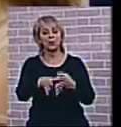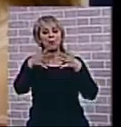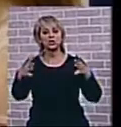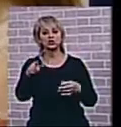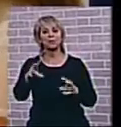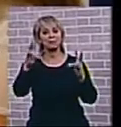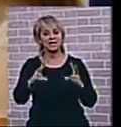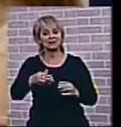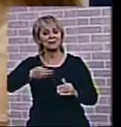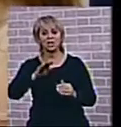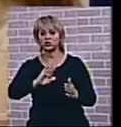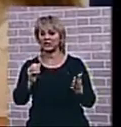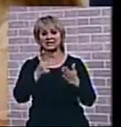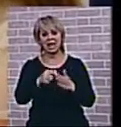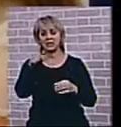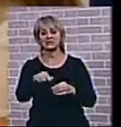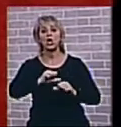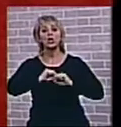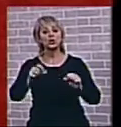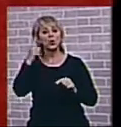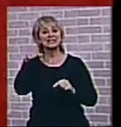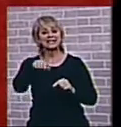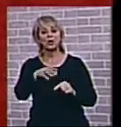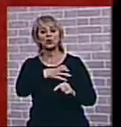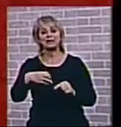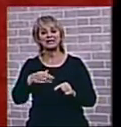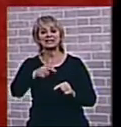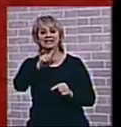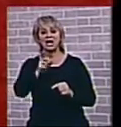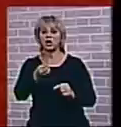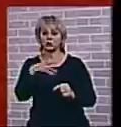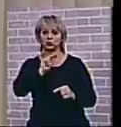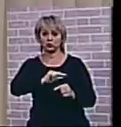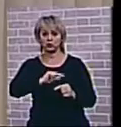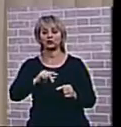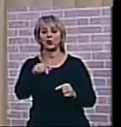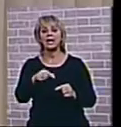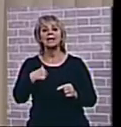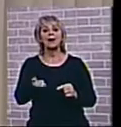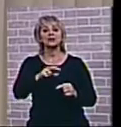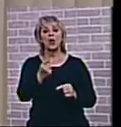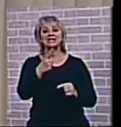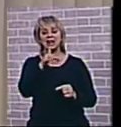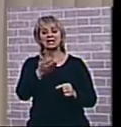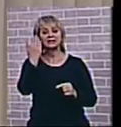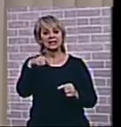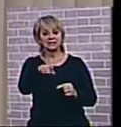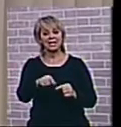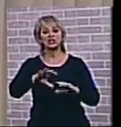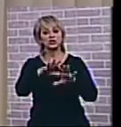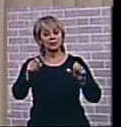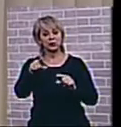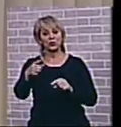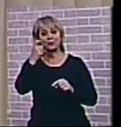масштабным бедствием раньше не сталкивался. Герою знак губернатора за ратную службу. Пришел я уже 11 лет назад в департамент